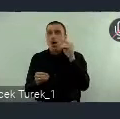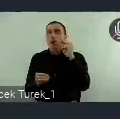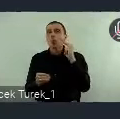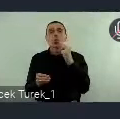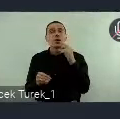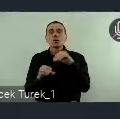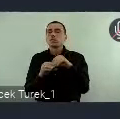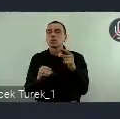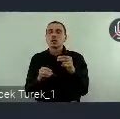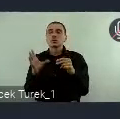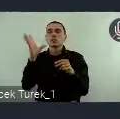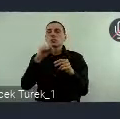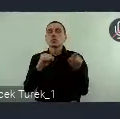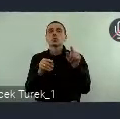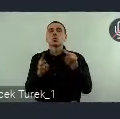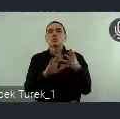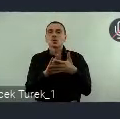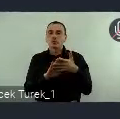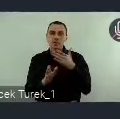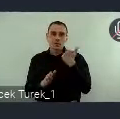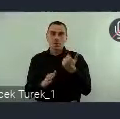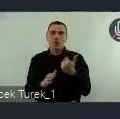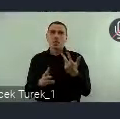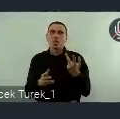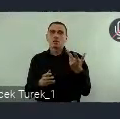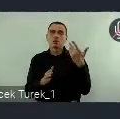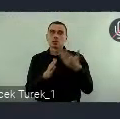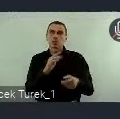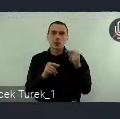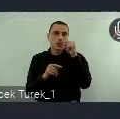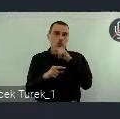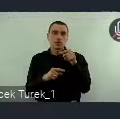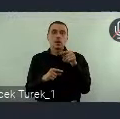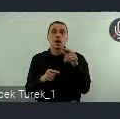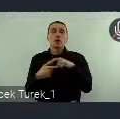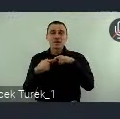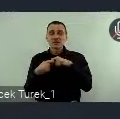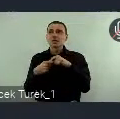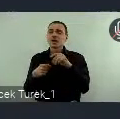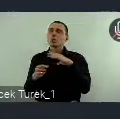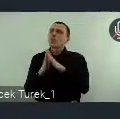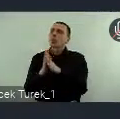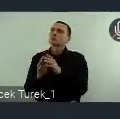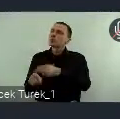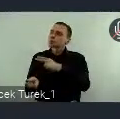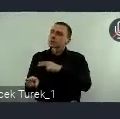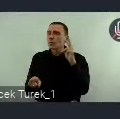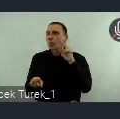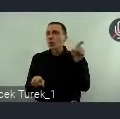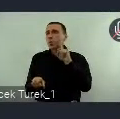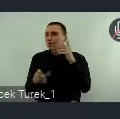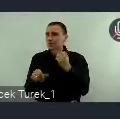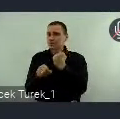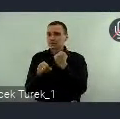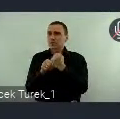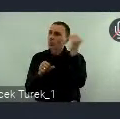zapomniano Zaproś zapewnić pieniędzy na tłumaczenie i nie było po prostu i chodziliśmy do urzędu byśmy Dzień dobry mamy tutaj prawda głuchego chłopaka chciałby się